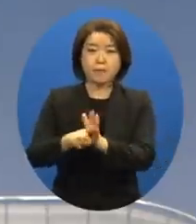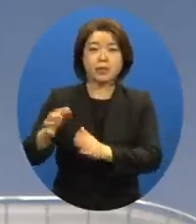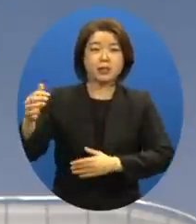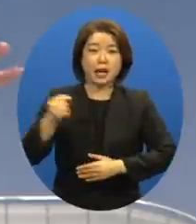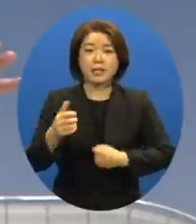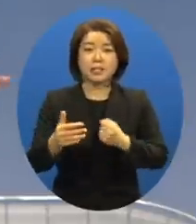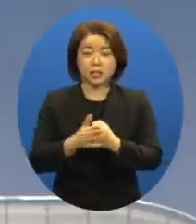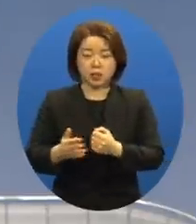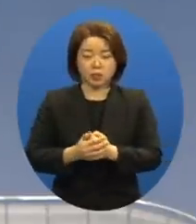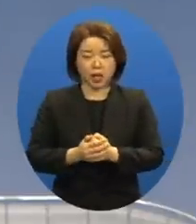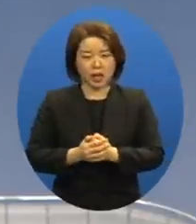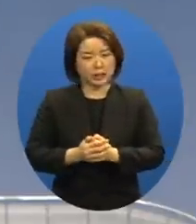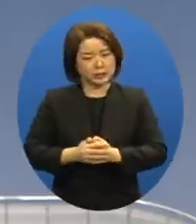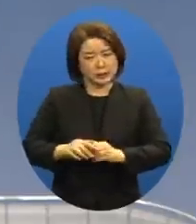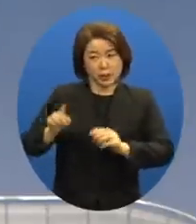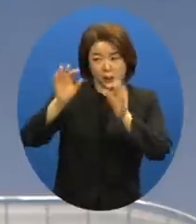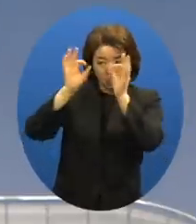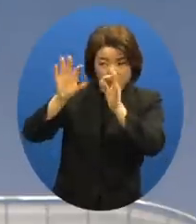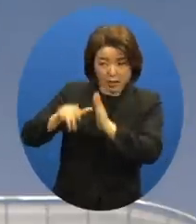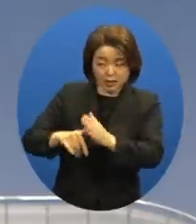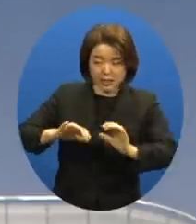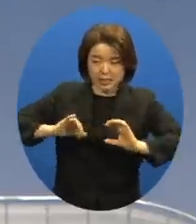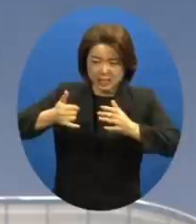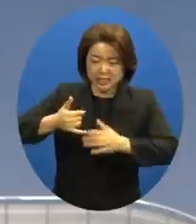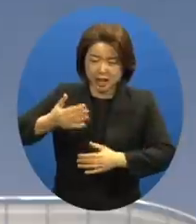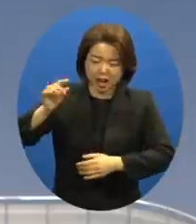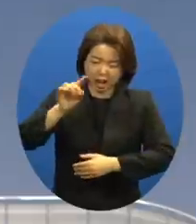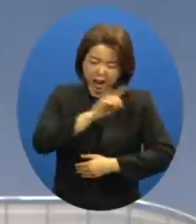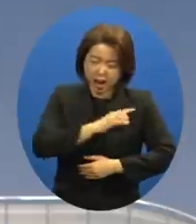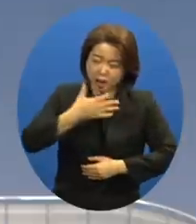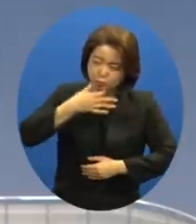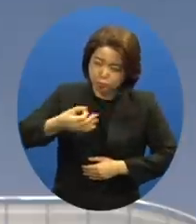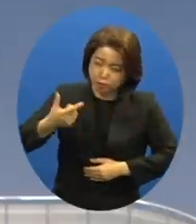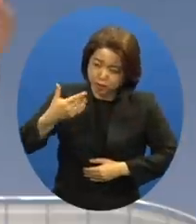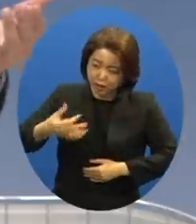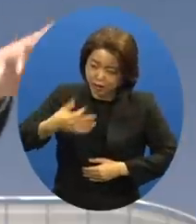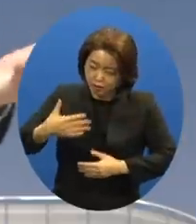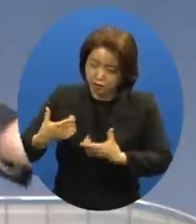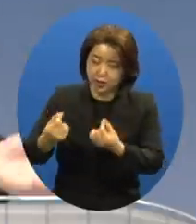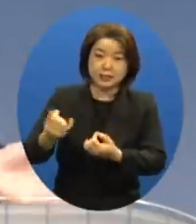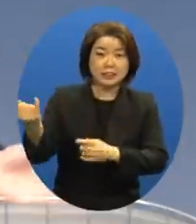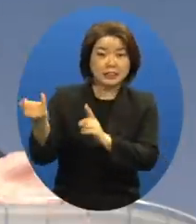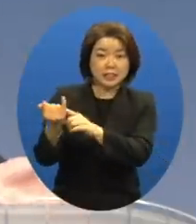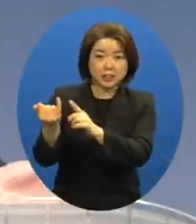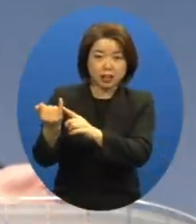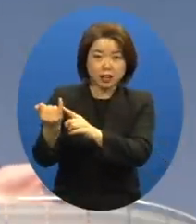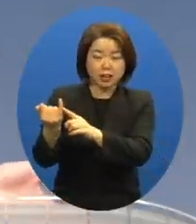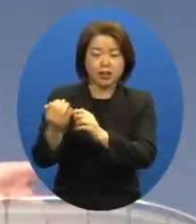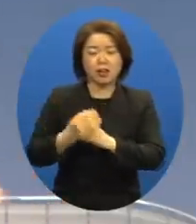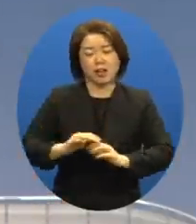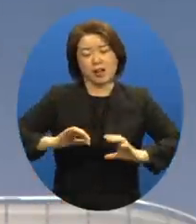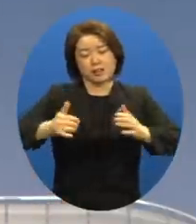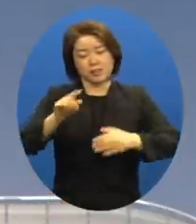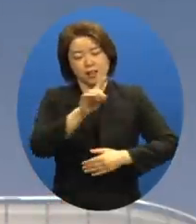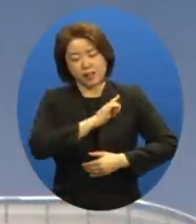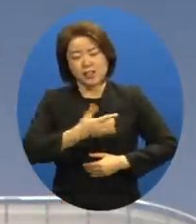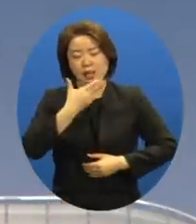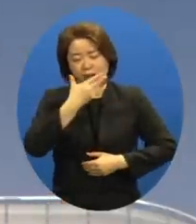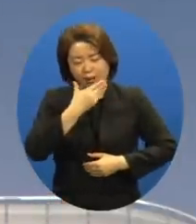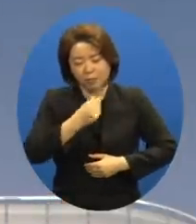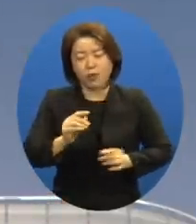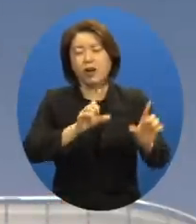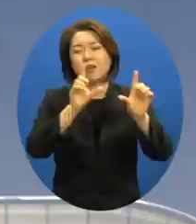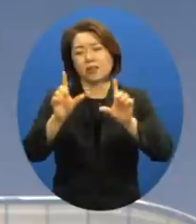가장 불행한 일 수밖에 없는 꽃 같은 그 여인이 세상에서 가장 행복한 삶을 살고 있다는